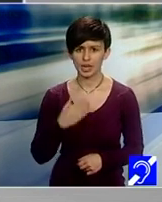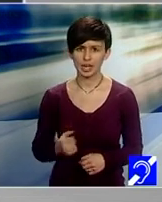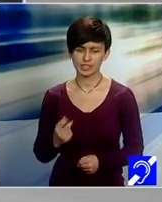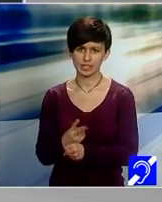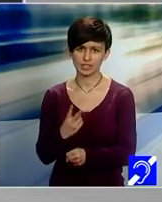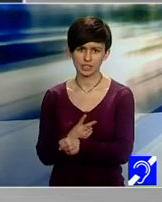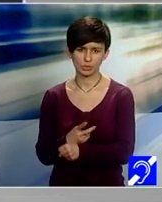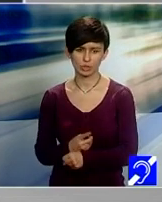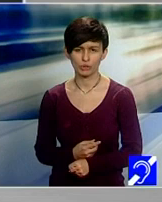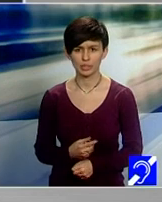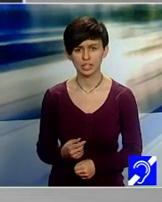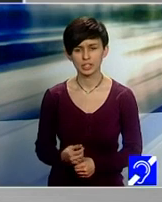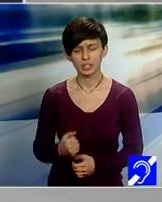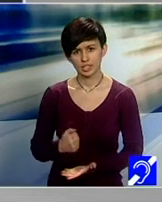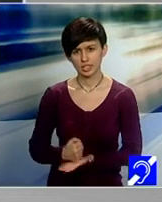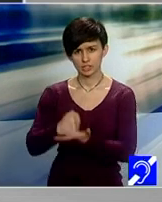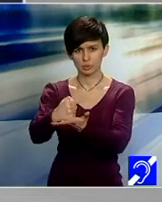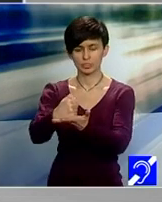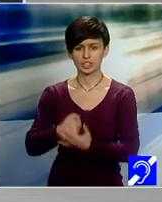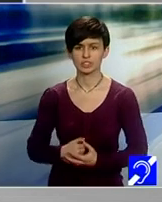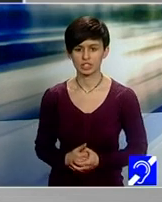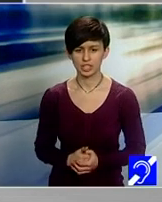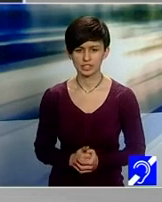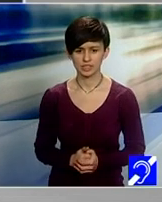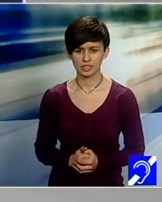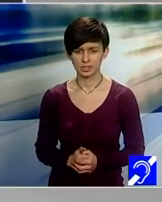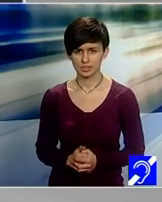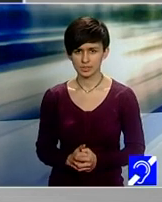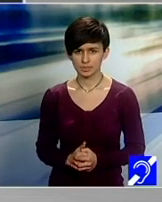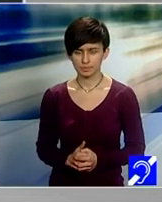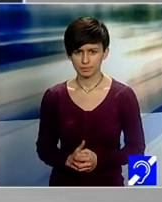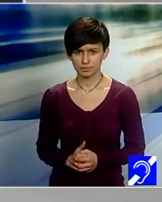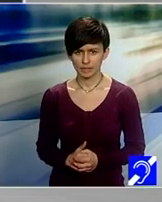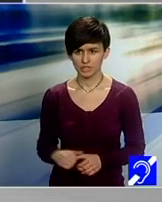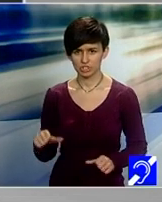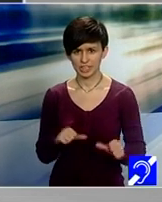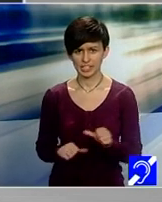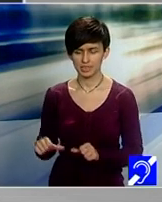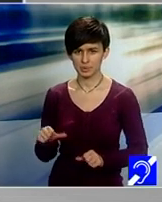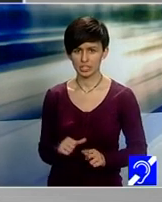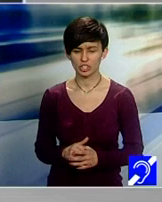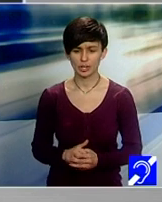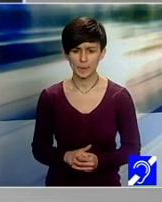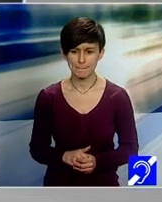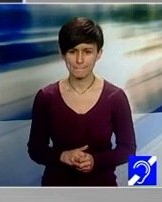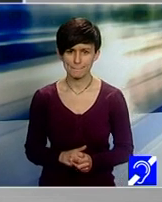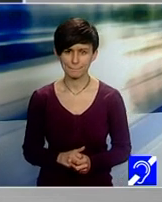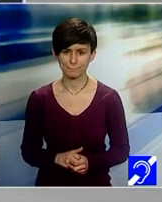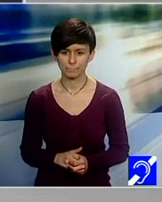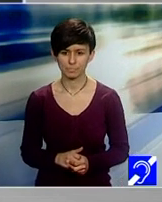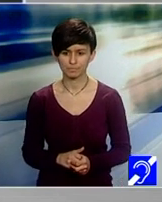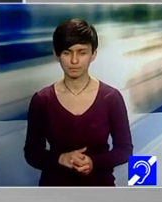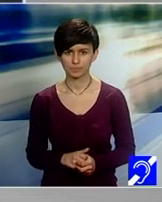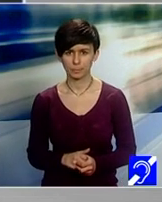român subvenționează chimicalele, dar și folosirea de semințe hibride. De exemplu, subvențiile